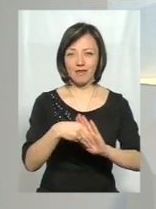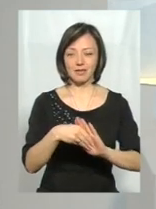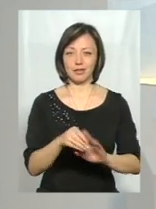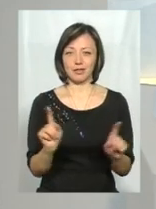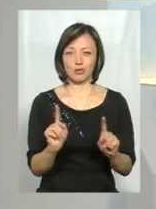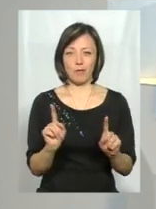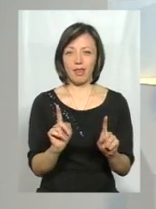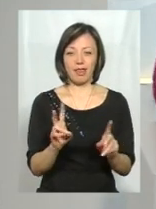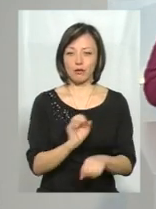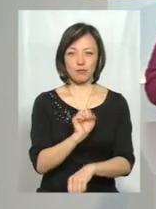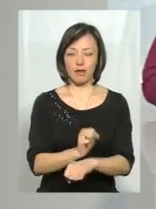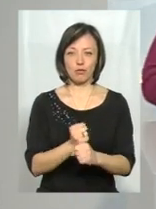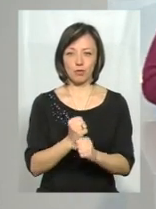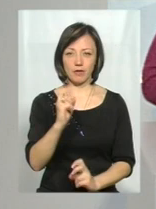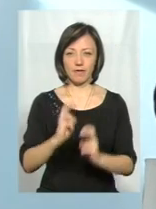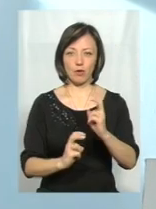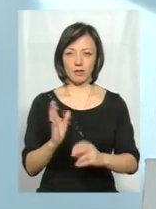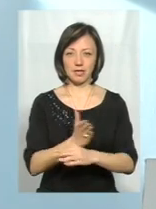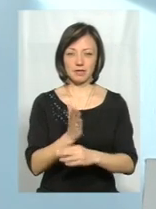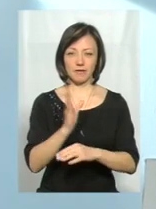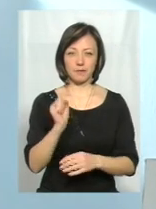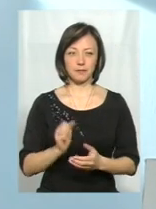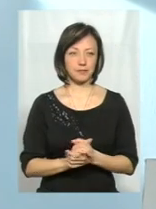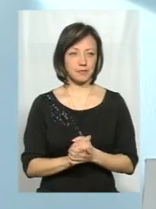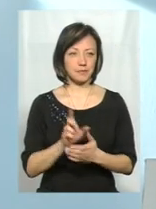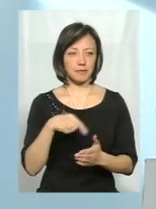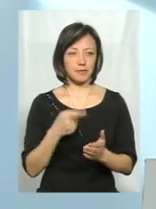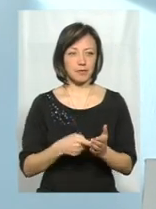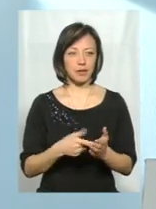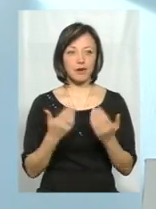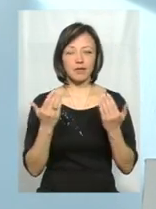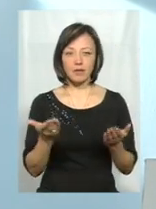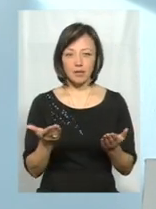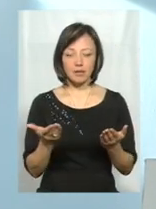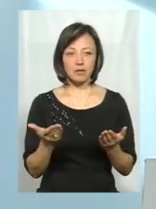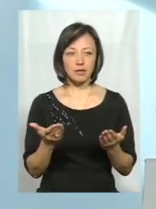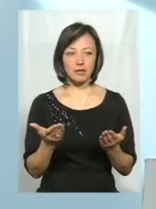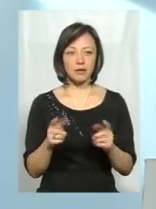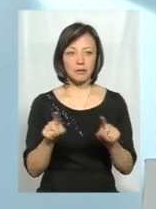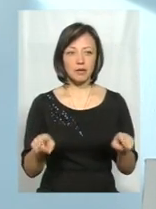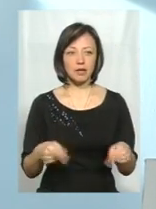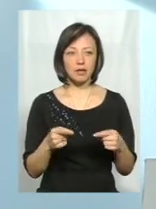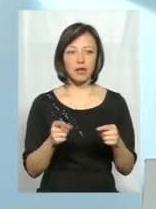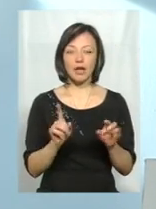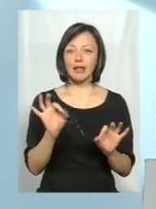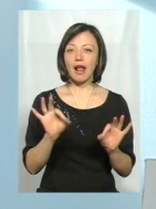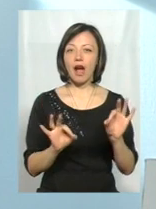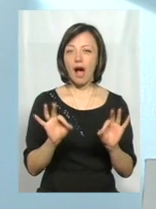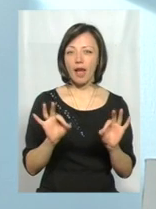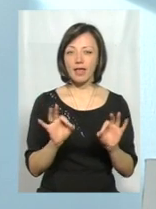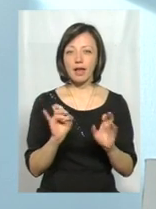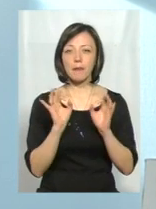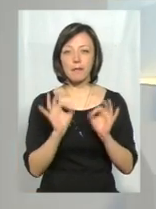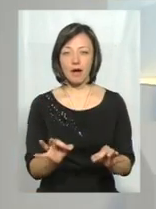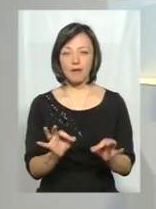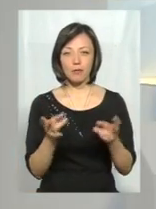щоб не призупиняти роботу виробництва? Ви підняли занадто делікатне і